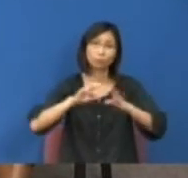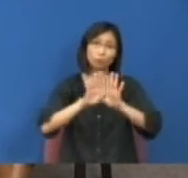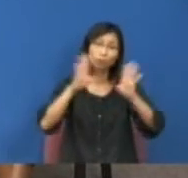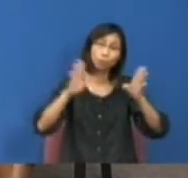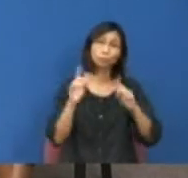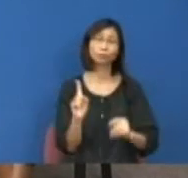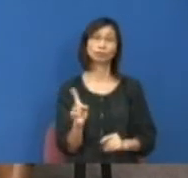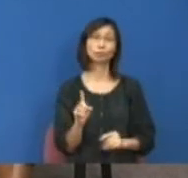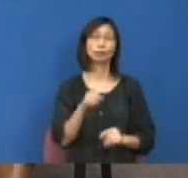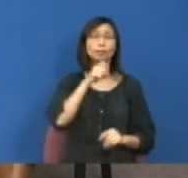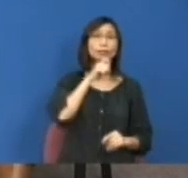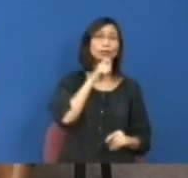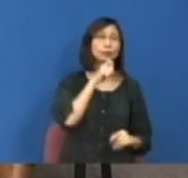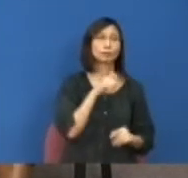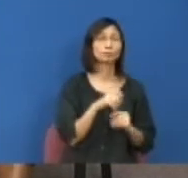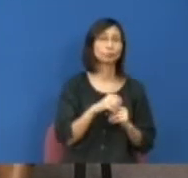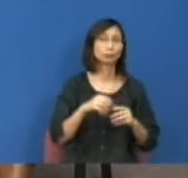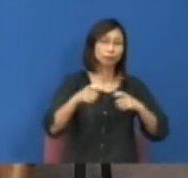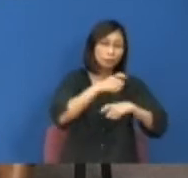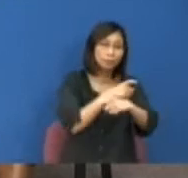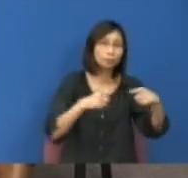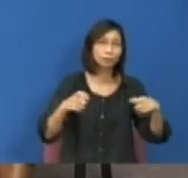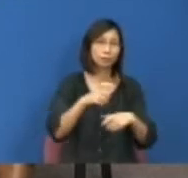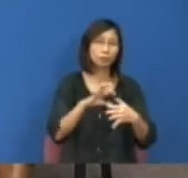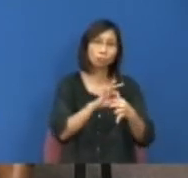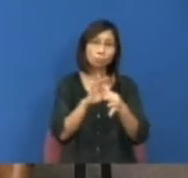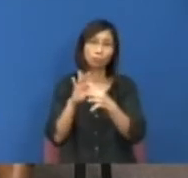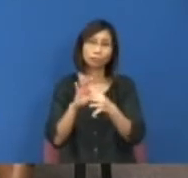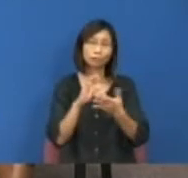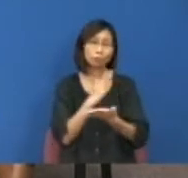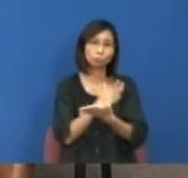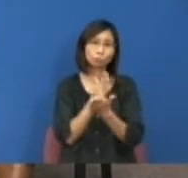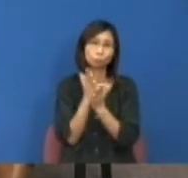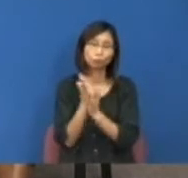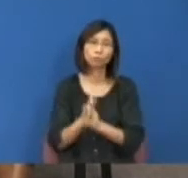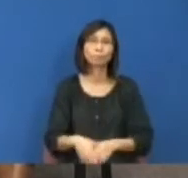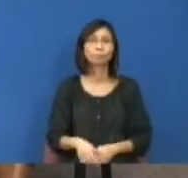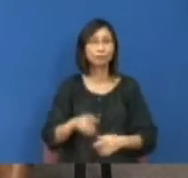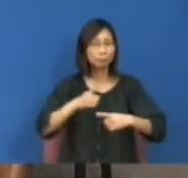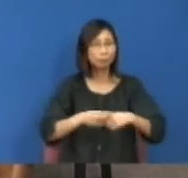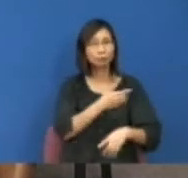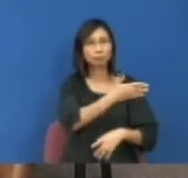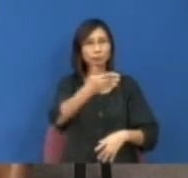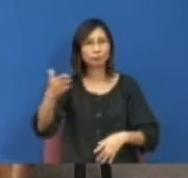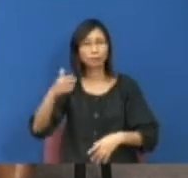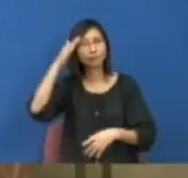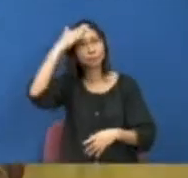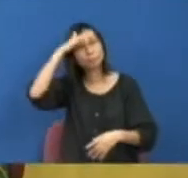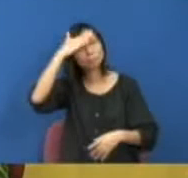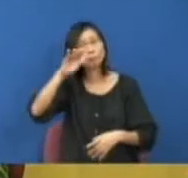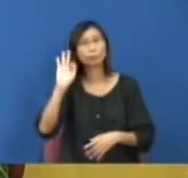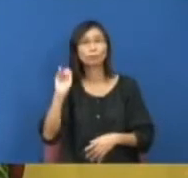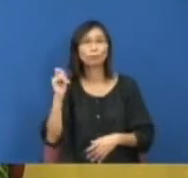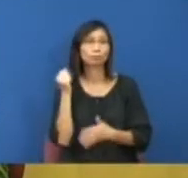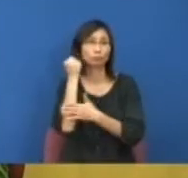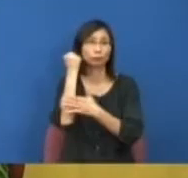即係有產同冇產之間嗰個即係經濟關係各方面啦。咁當然其實如果大家對法國大革命都有認識嘅話，其實另一